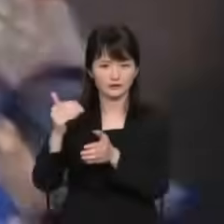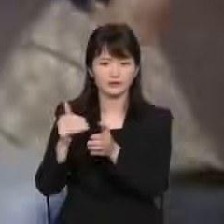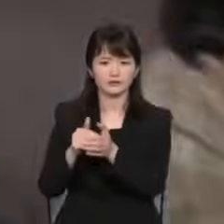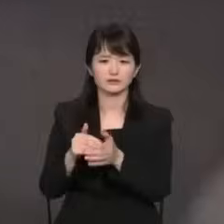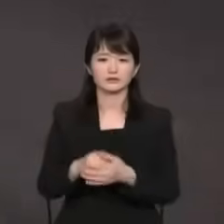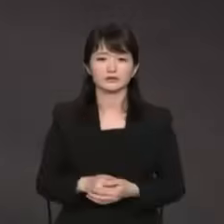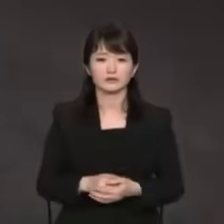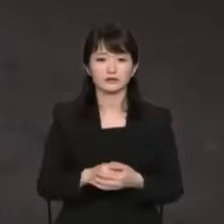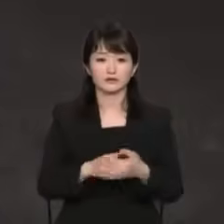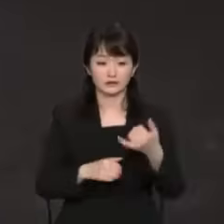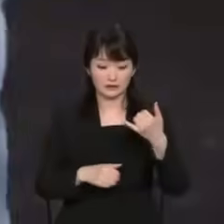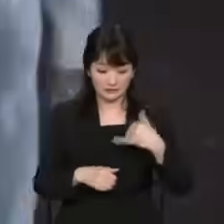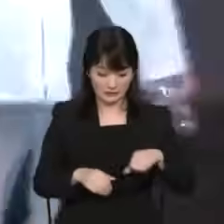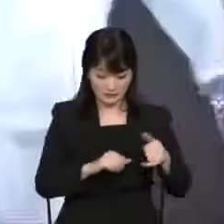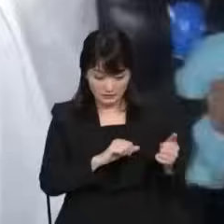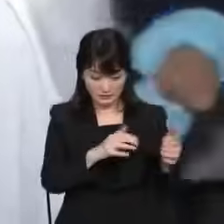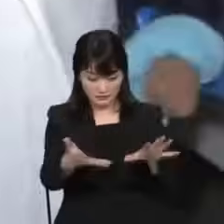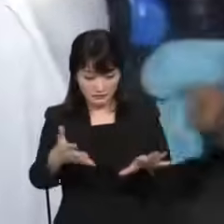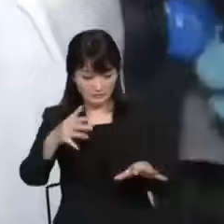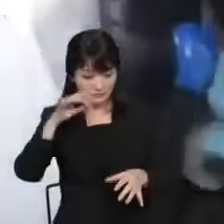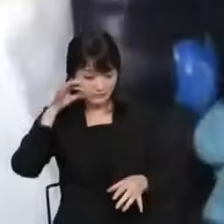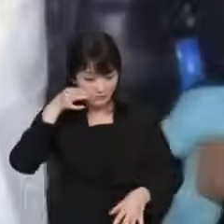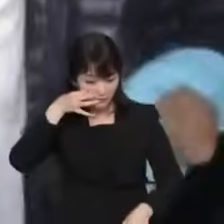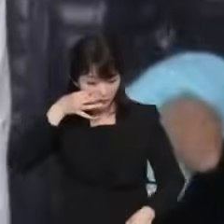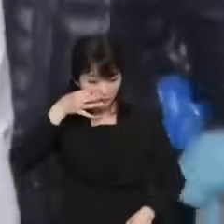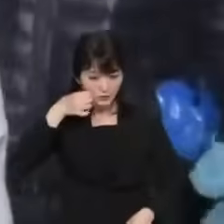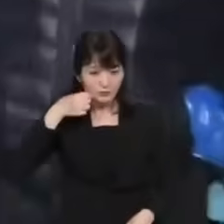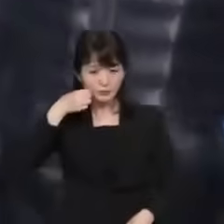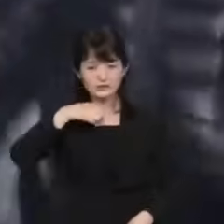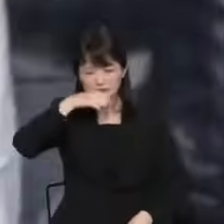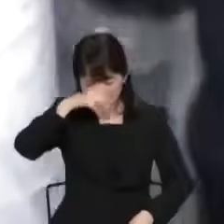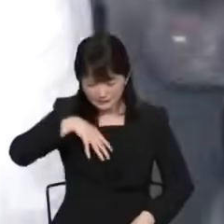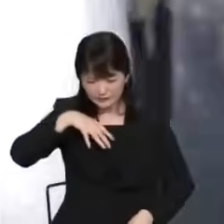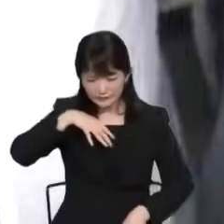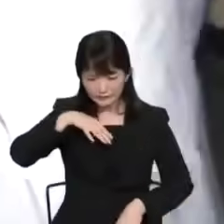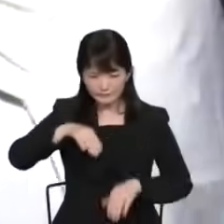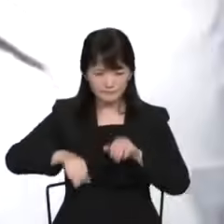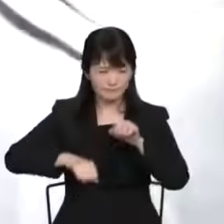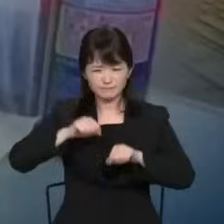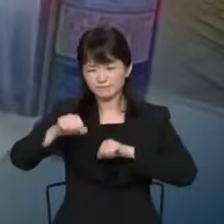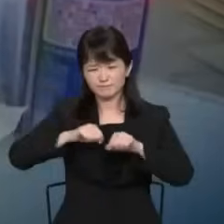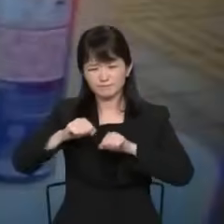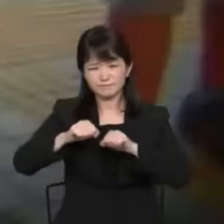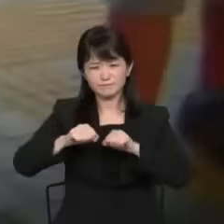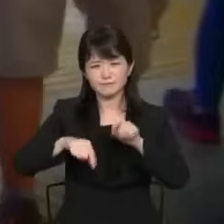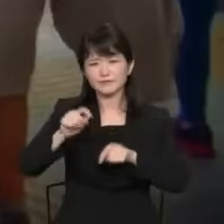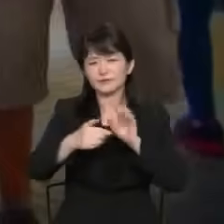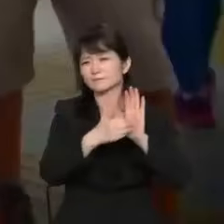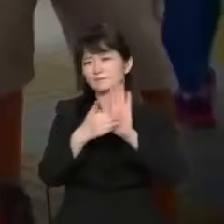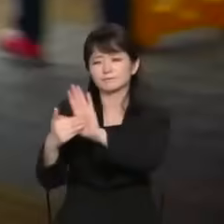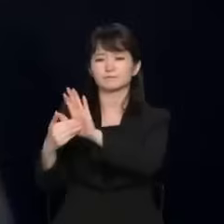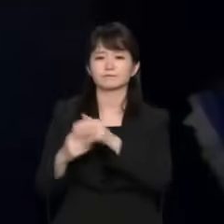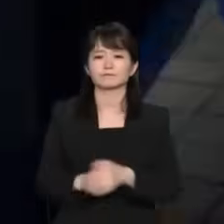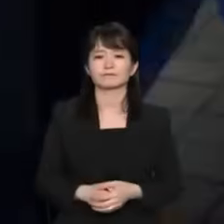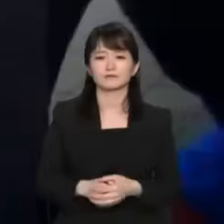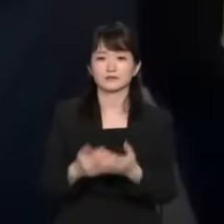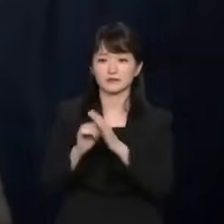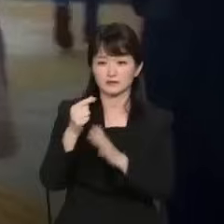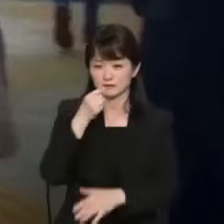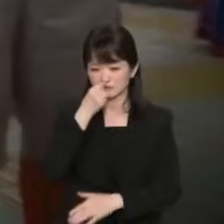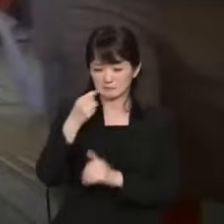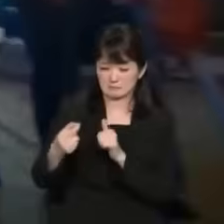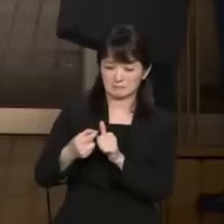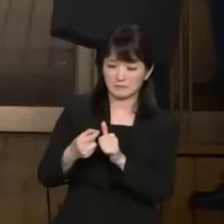자식이 죽어가는 걸 그대로 보고 있을 수 없어 무작정 나선 발걸음까지 막아섰습니다. 가족들은 혐오의 대상이